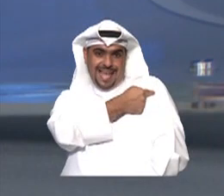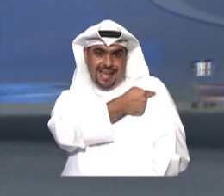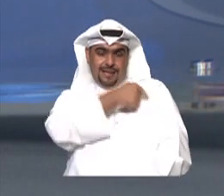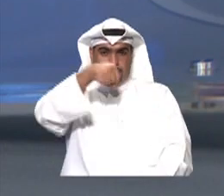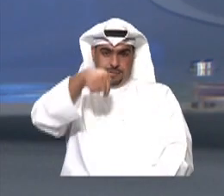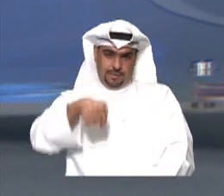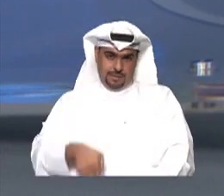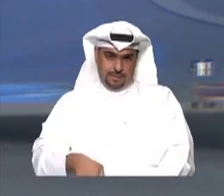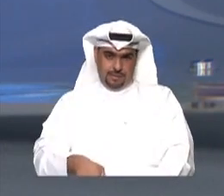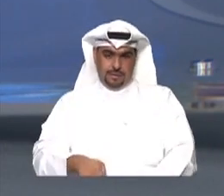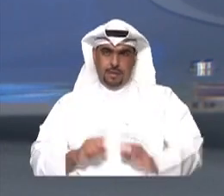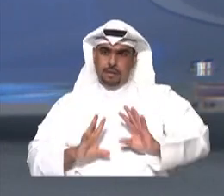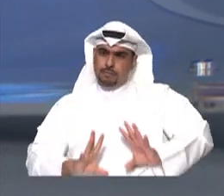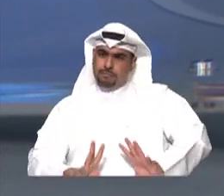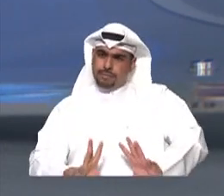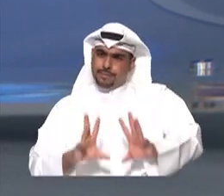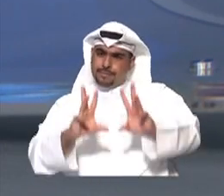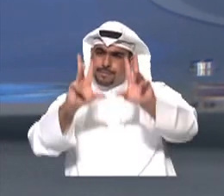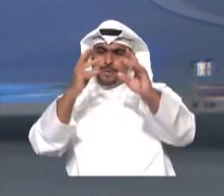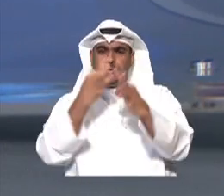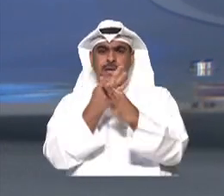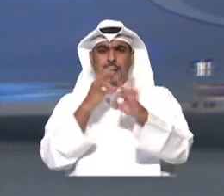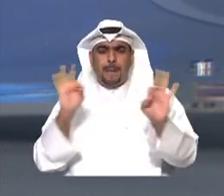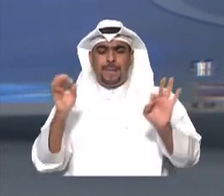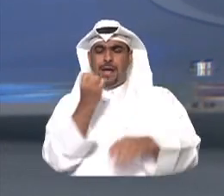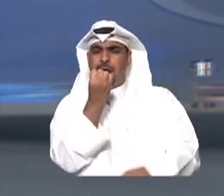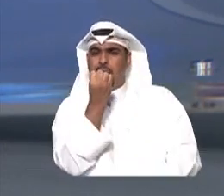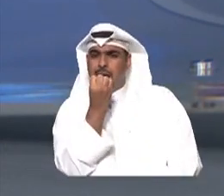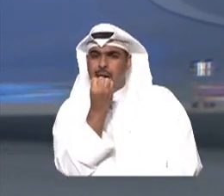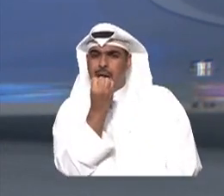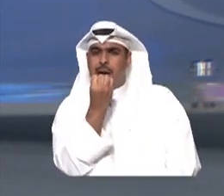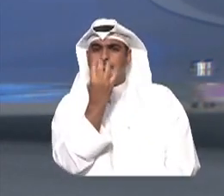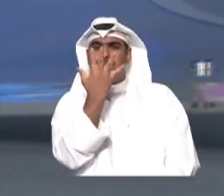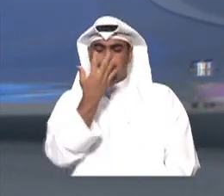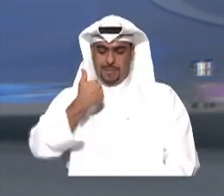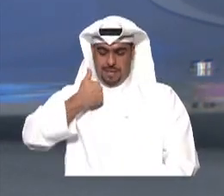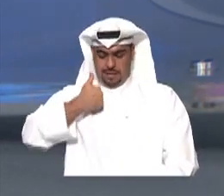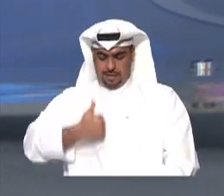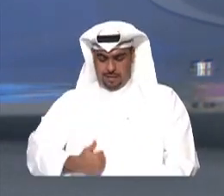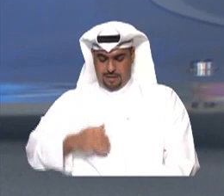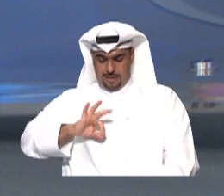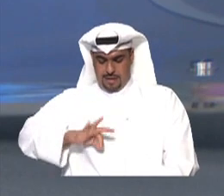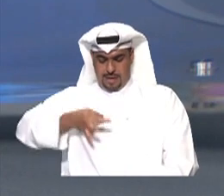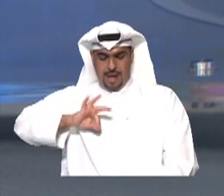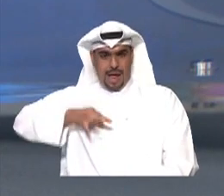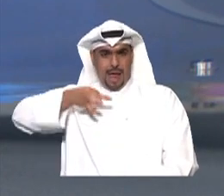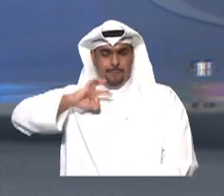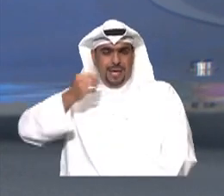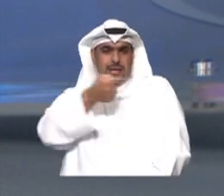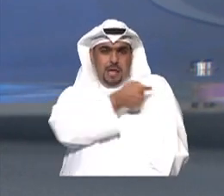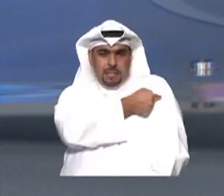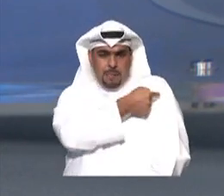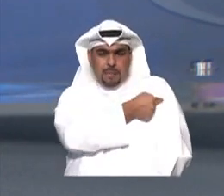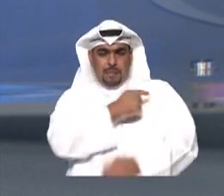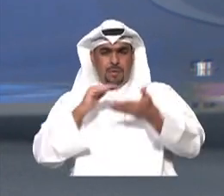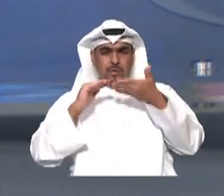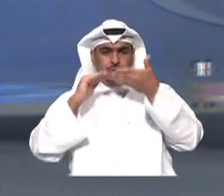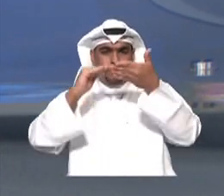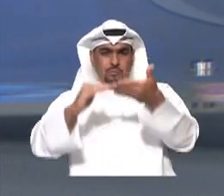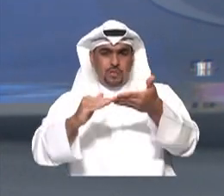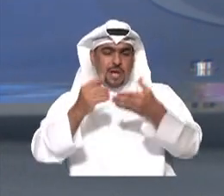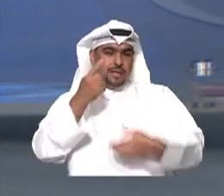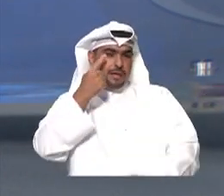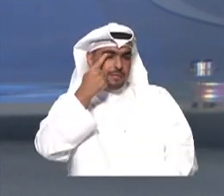علاجية لإجراء أكثر من 550 عملية مجانية لجراحة العيون في عدد من ولايات